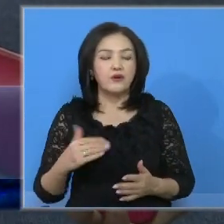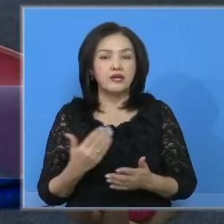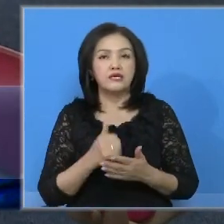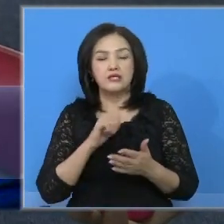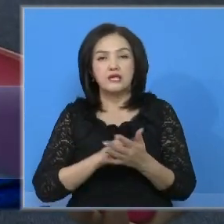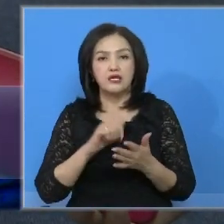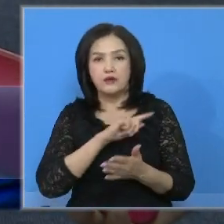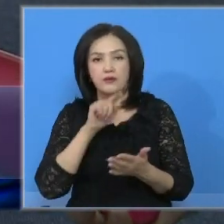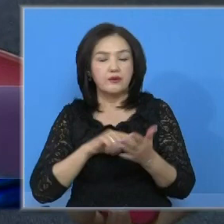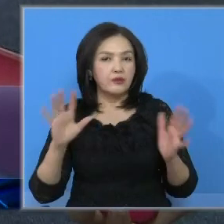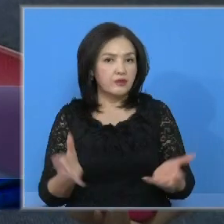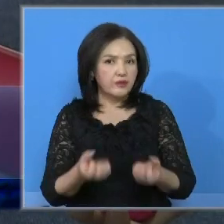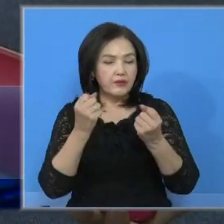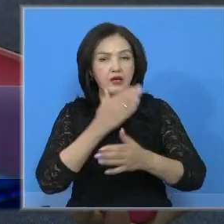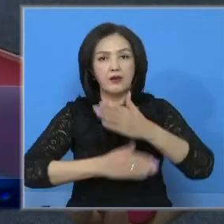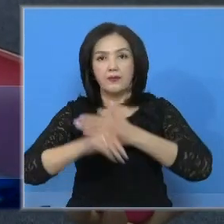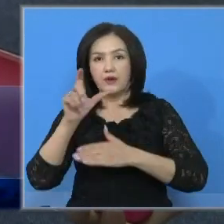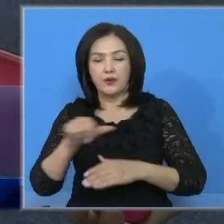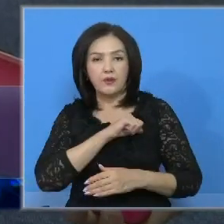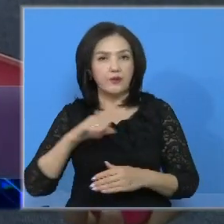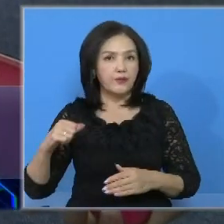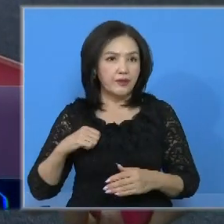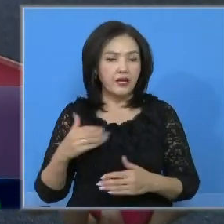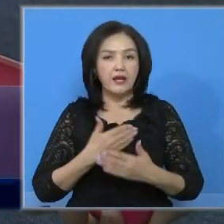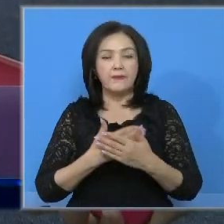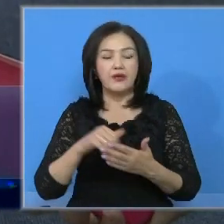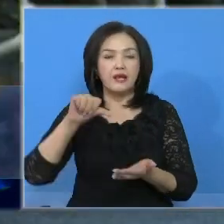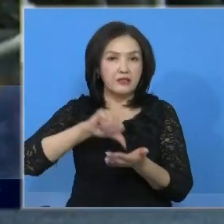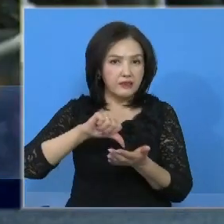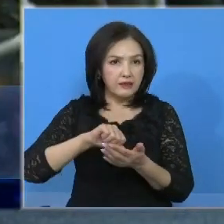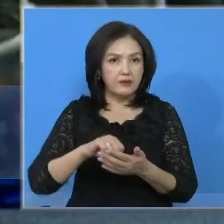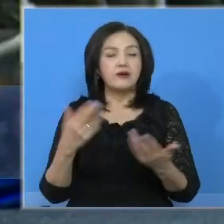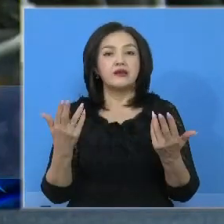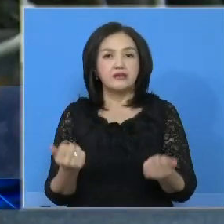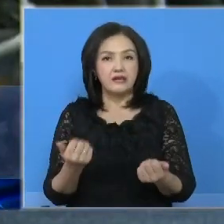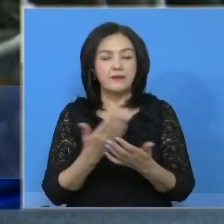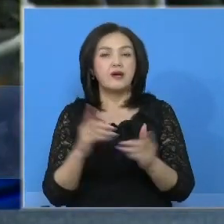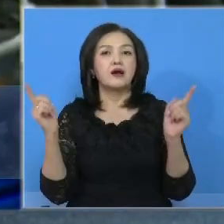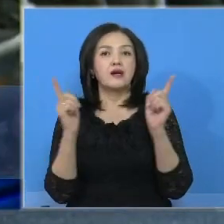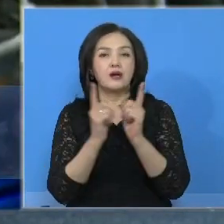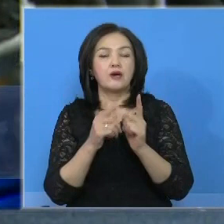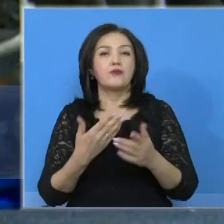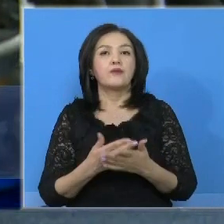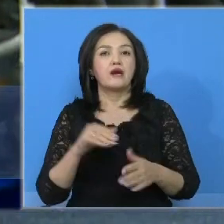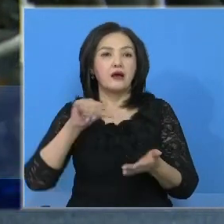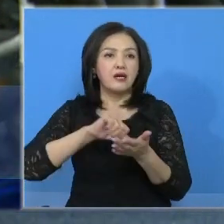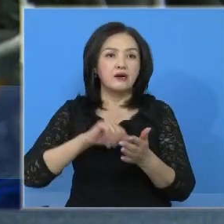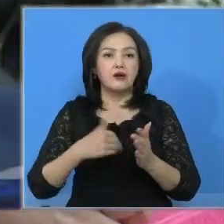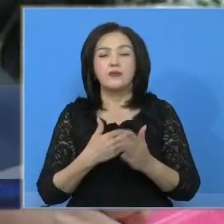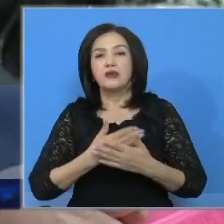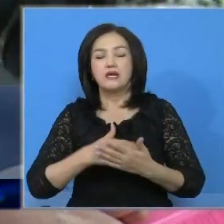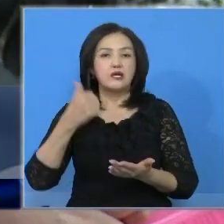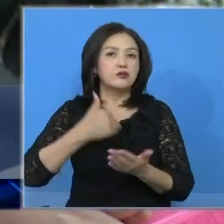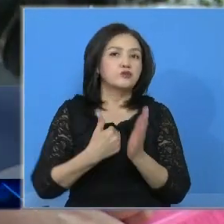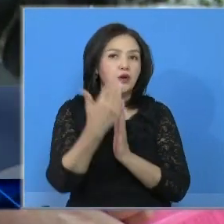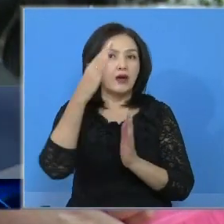мәселелерді көтеру барысында мүгедек адамдардың өздері белсене атсалысады. Шынымен де бұл кездесуде қатысушылардың белсенділігі жоғары болды.